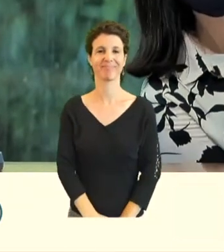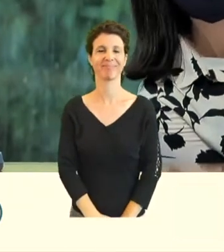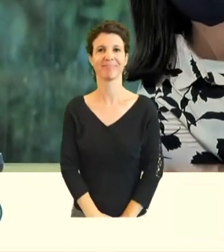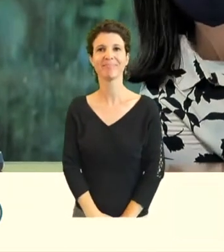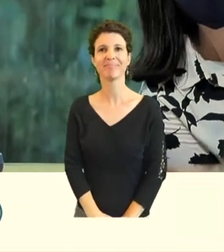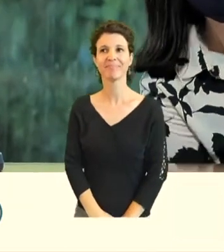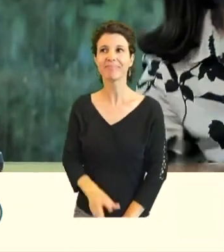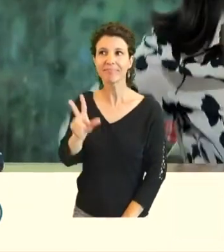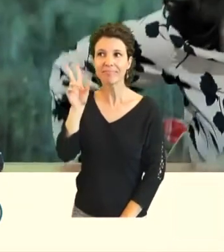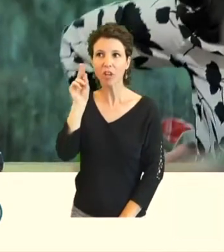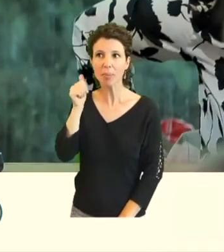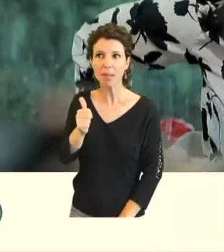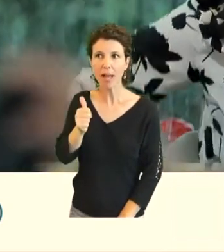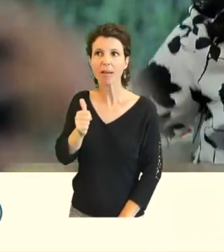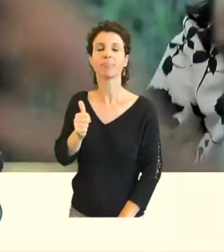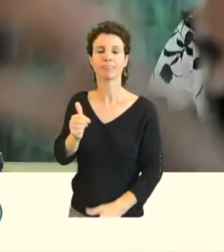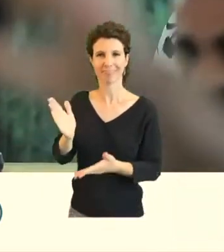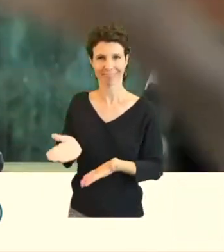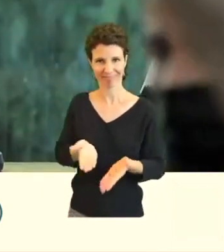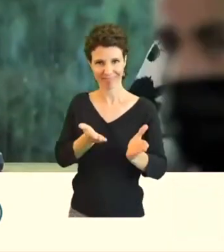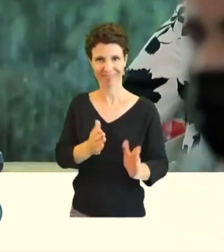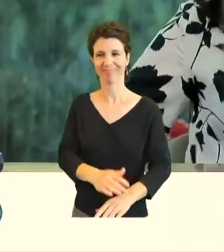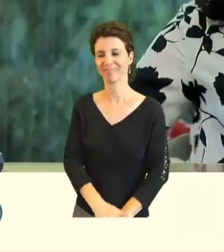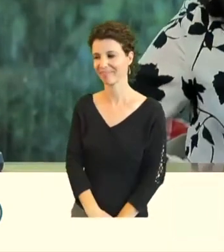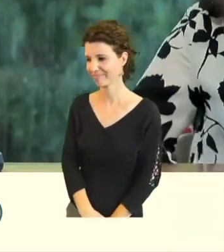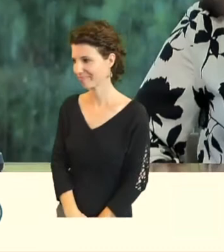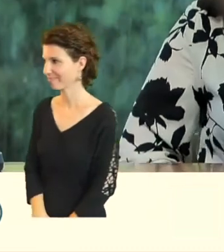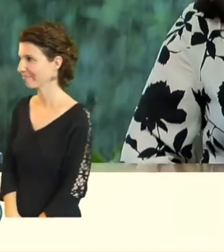Vous m'entendez? Alors, Madame Arrigui, Sophie.